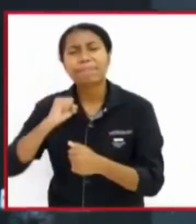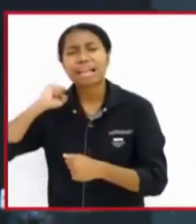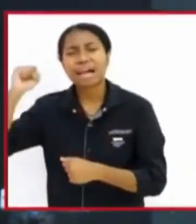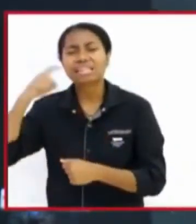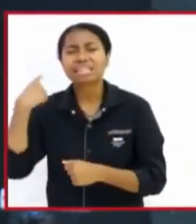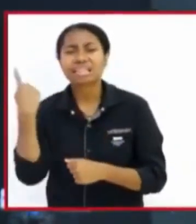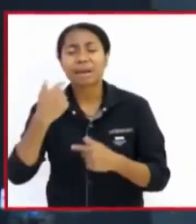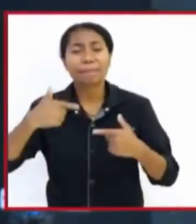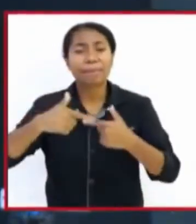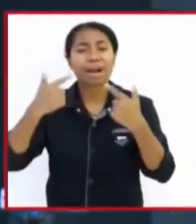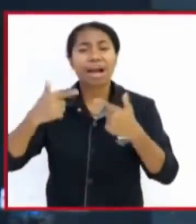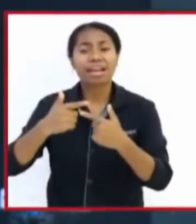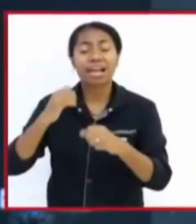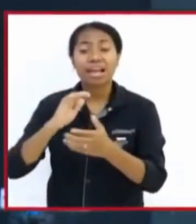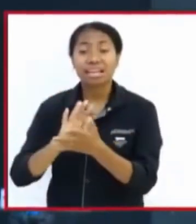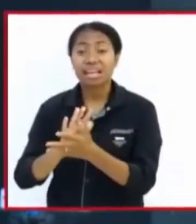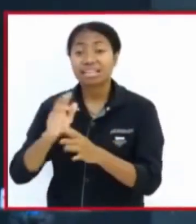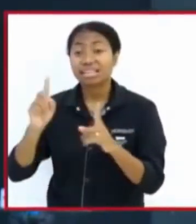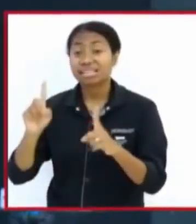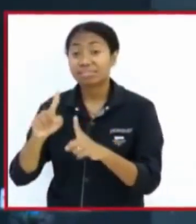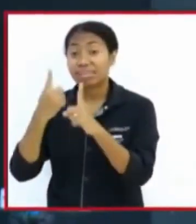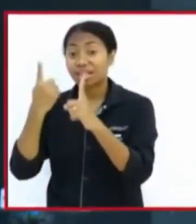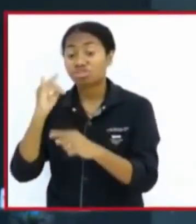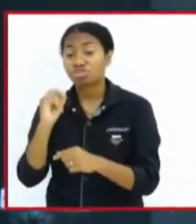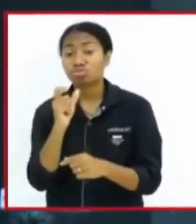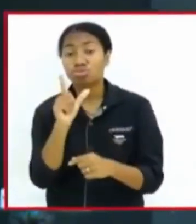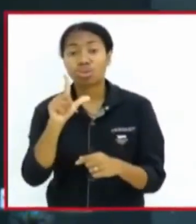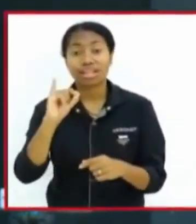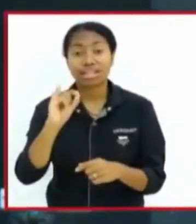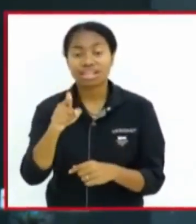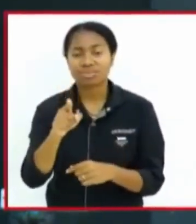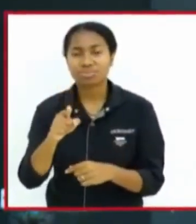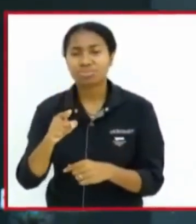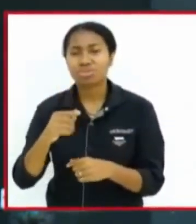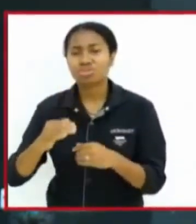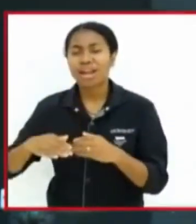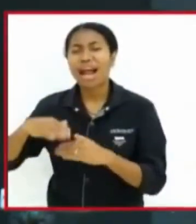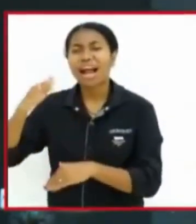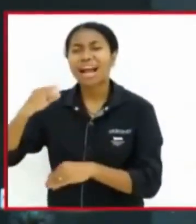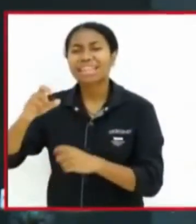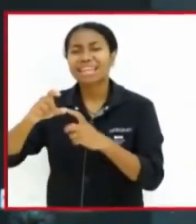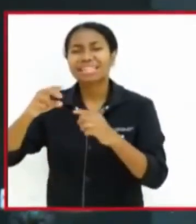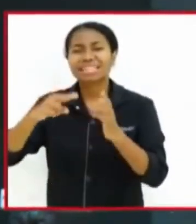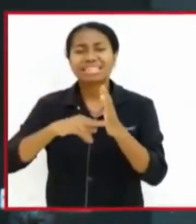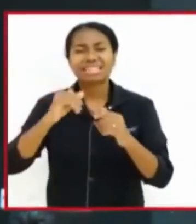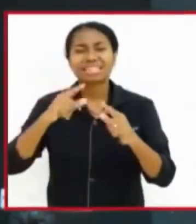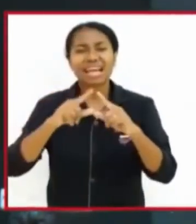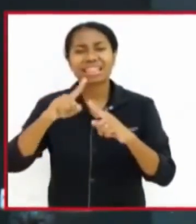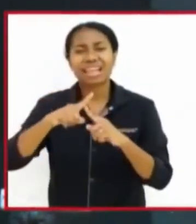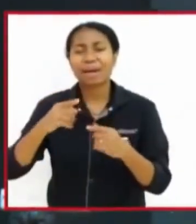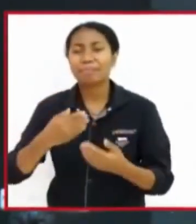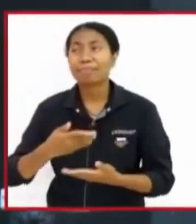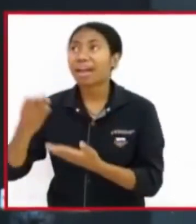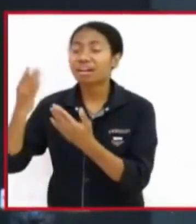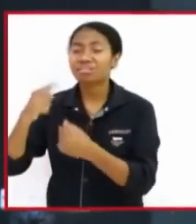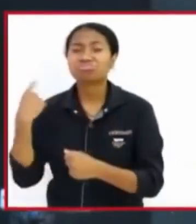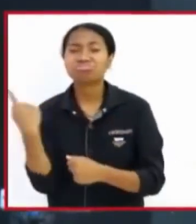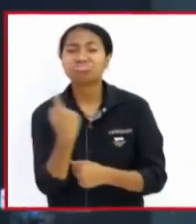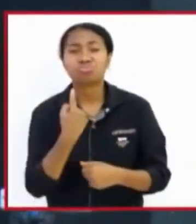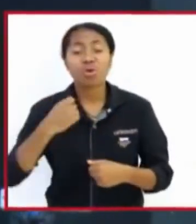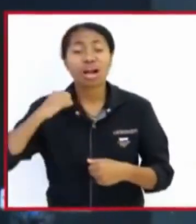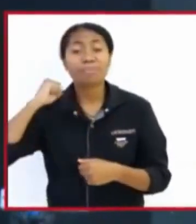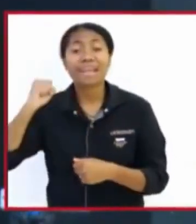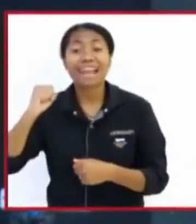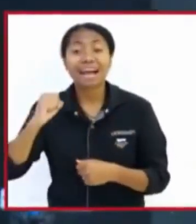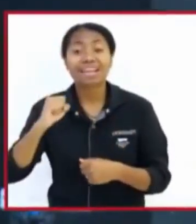dan tanggal 11 Juni dan catatan senjata Israel Merayakan kemenangan besar mereka dalam perang